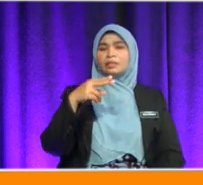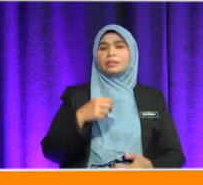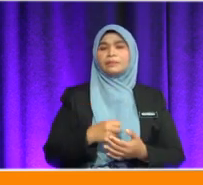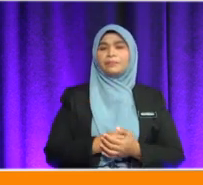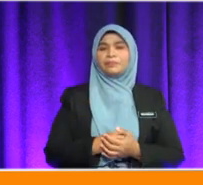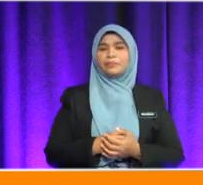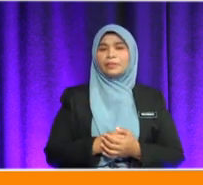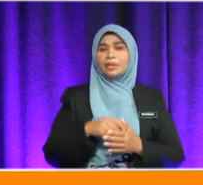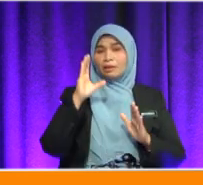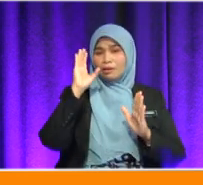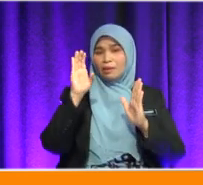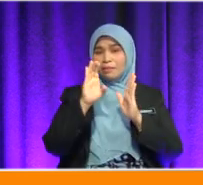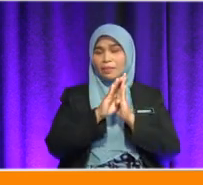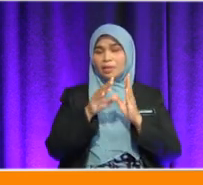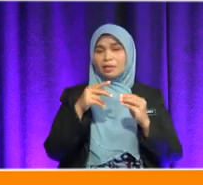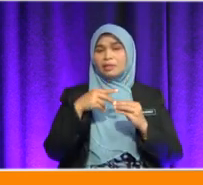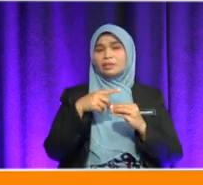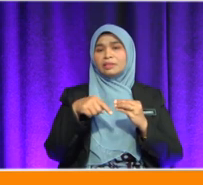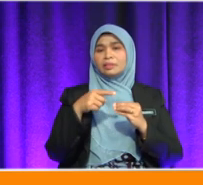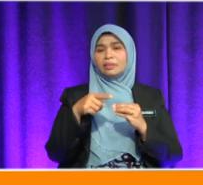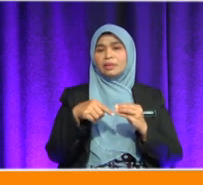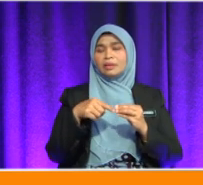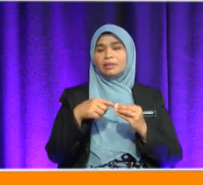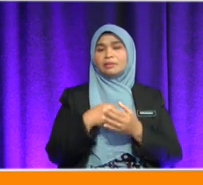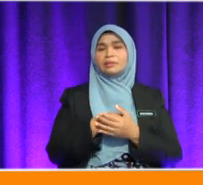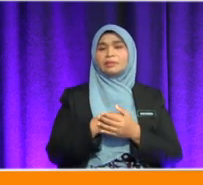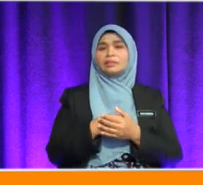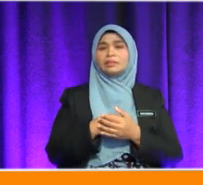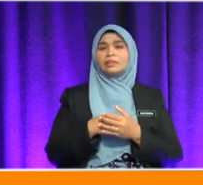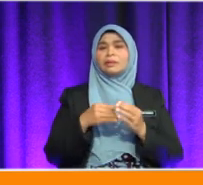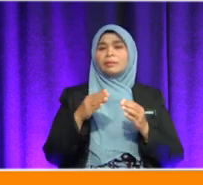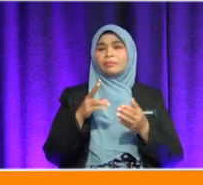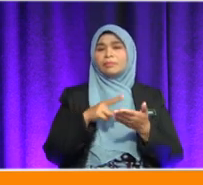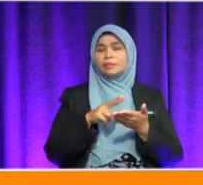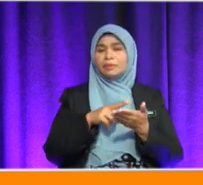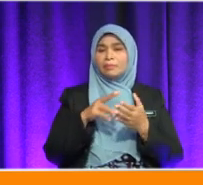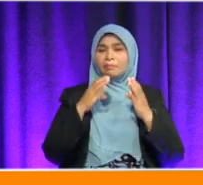di atas gambar yang berkaitan dengan tasmik ya dengan bacaan Alquran